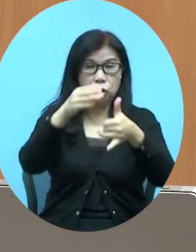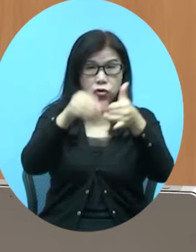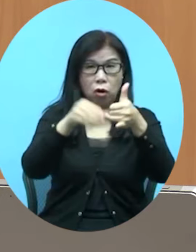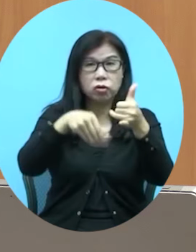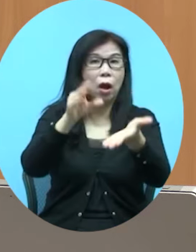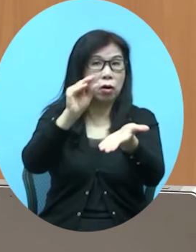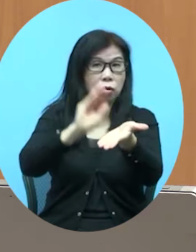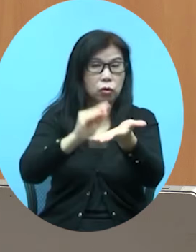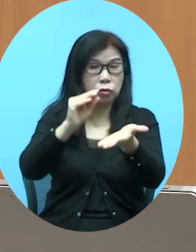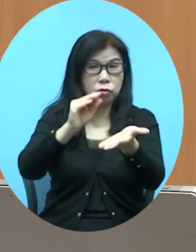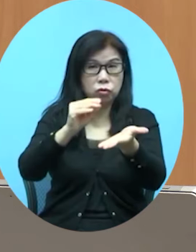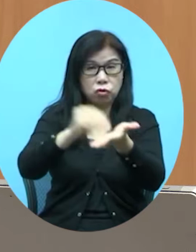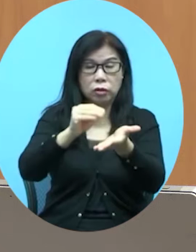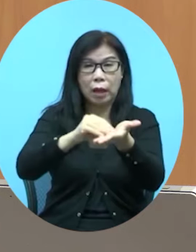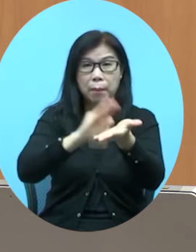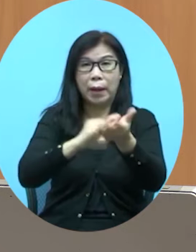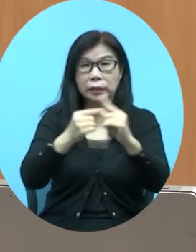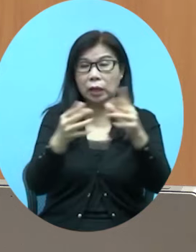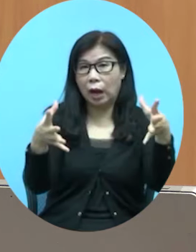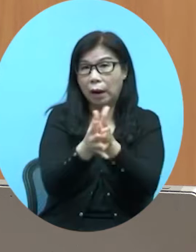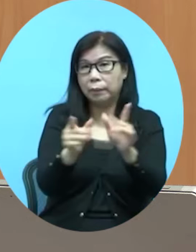有一些是住在一起的